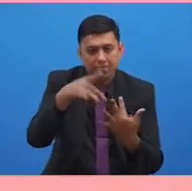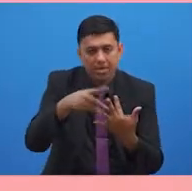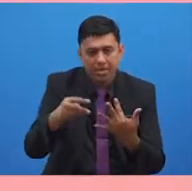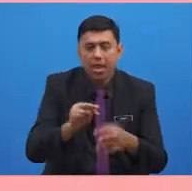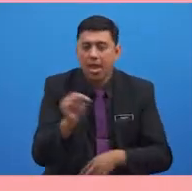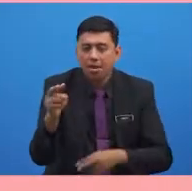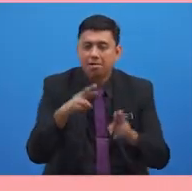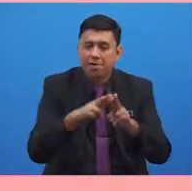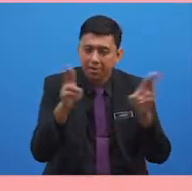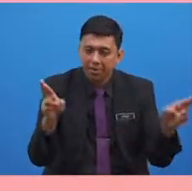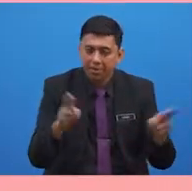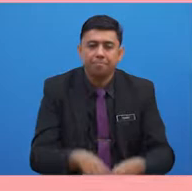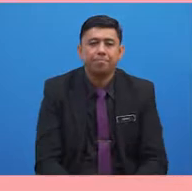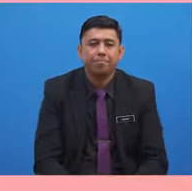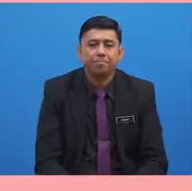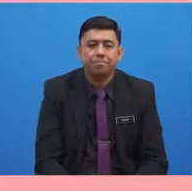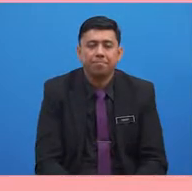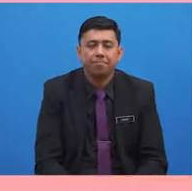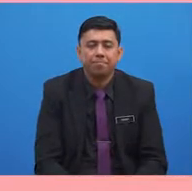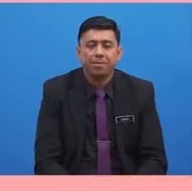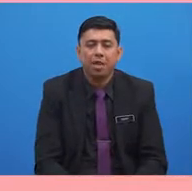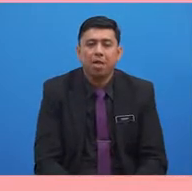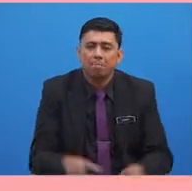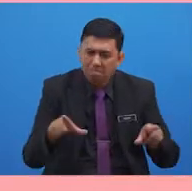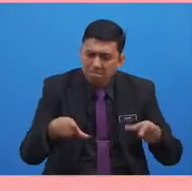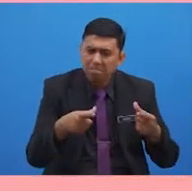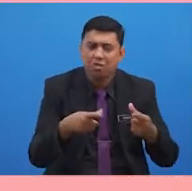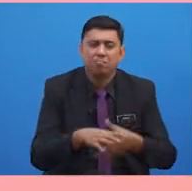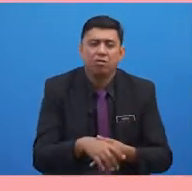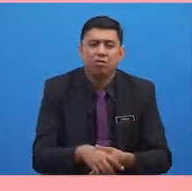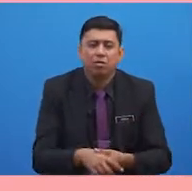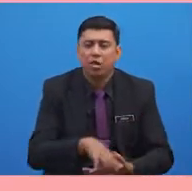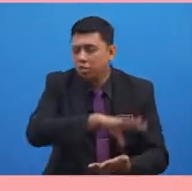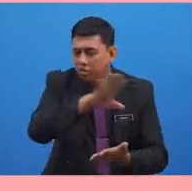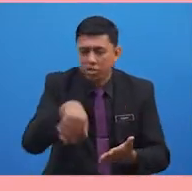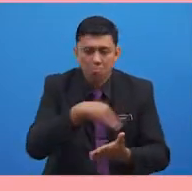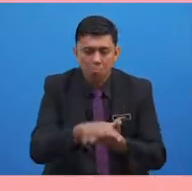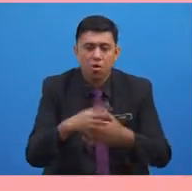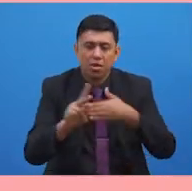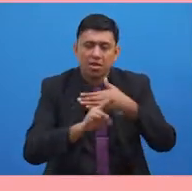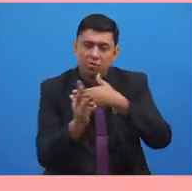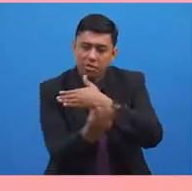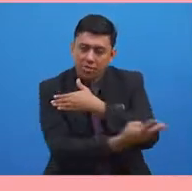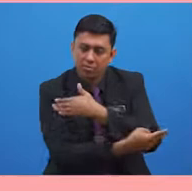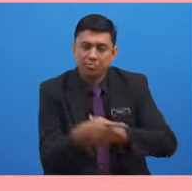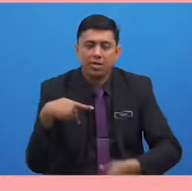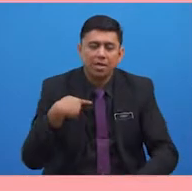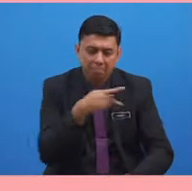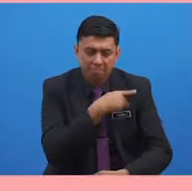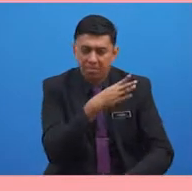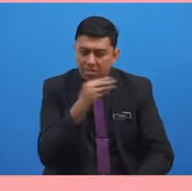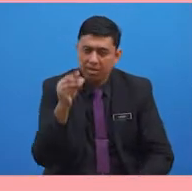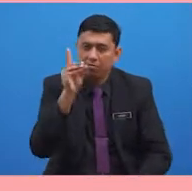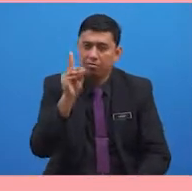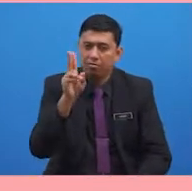raya. Pilihan raya umum melibatkan semua kawasan parlimen dan kawasan Dewan